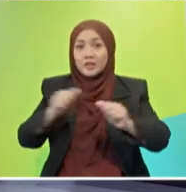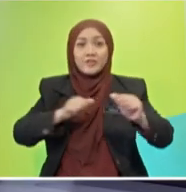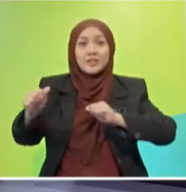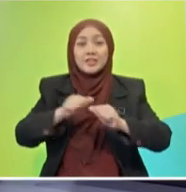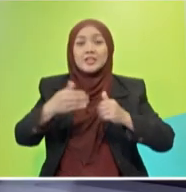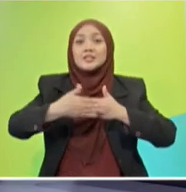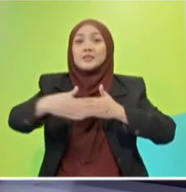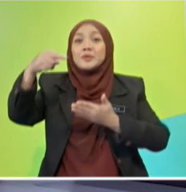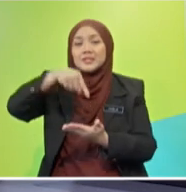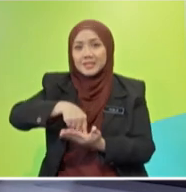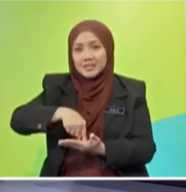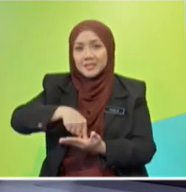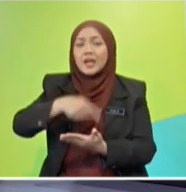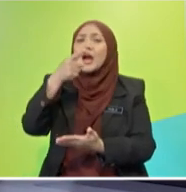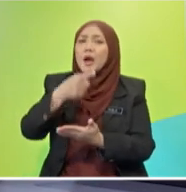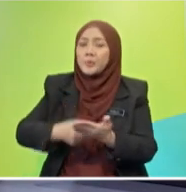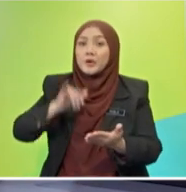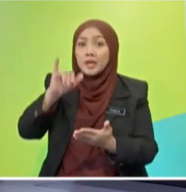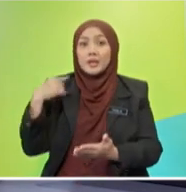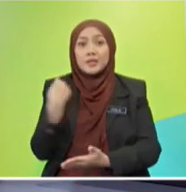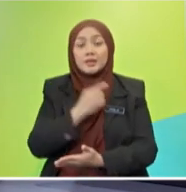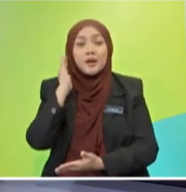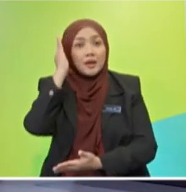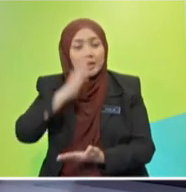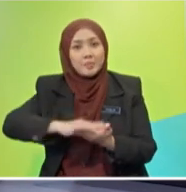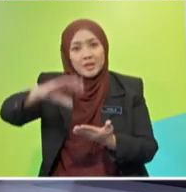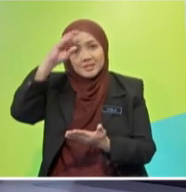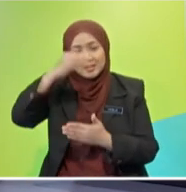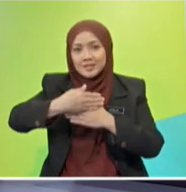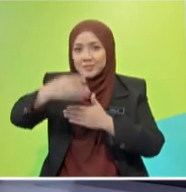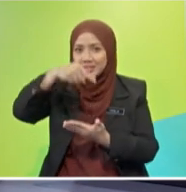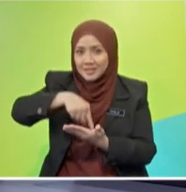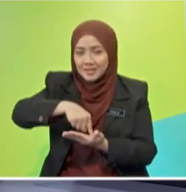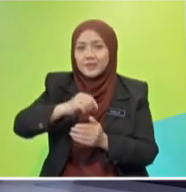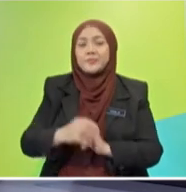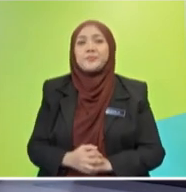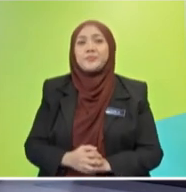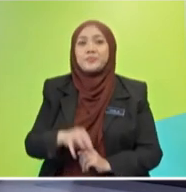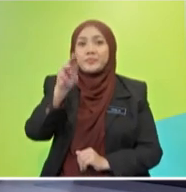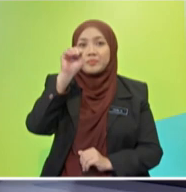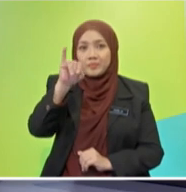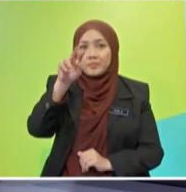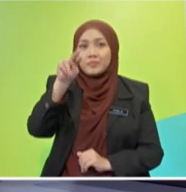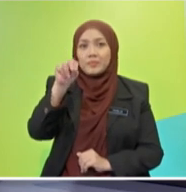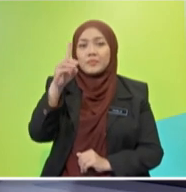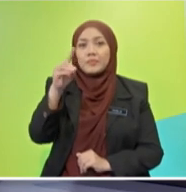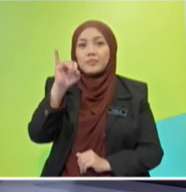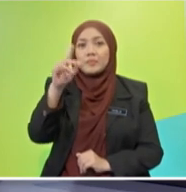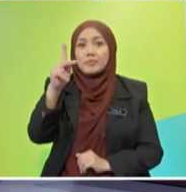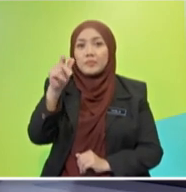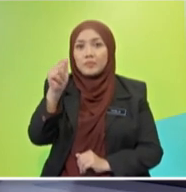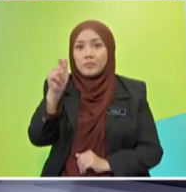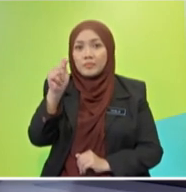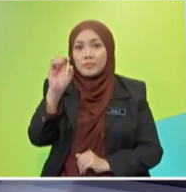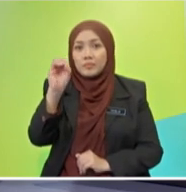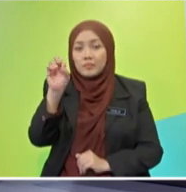kita tengok apa yang kita akan belajar selepas ini ya intical kematangan HC terdapat dua